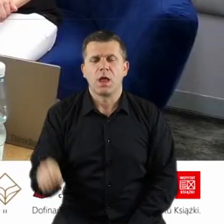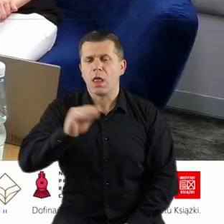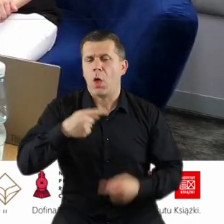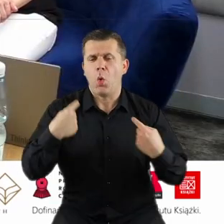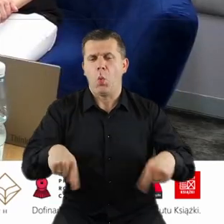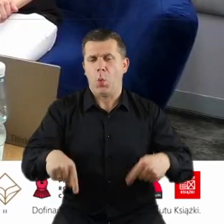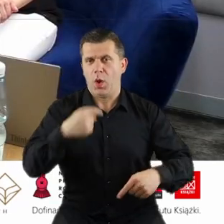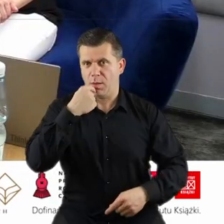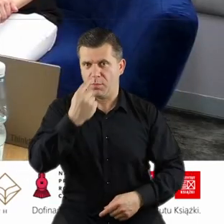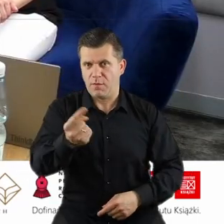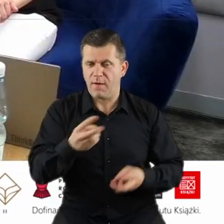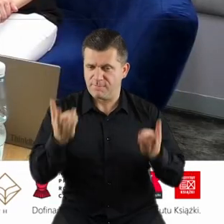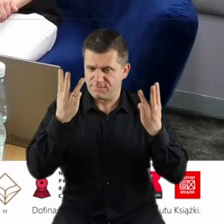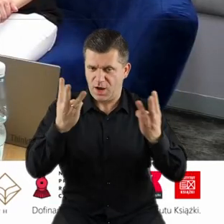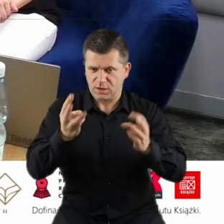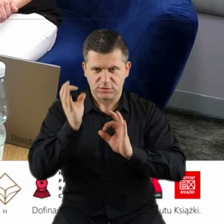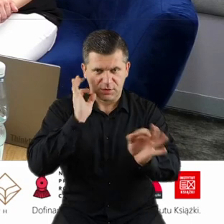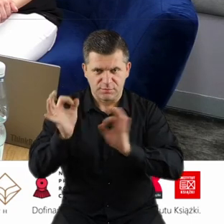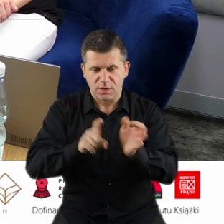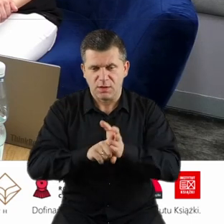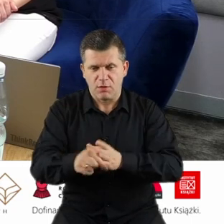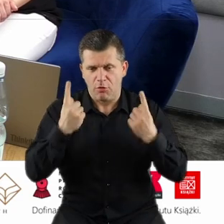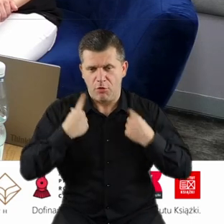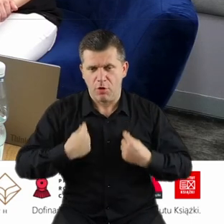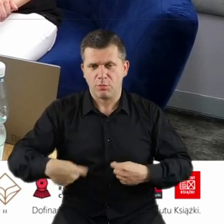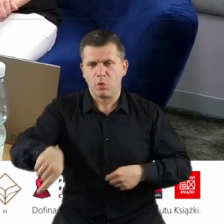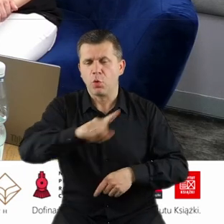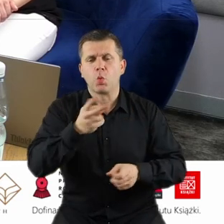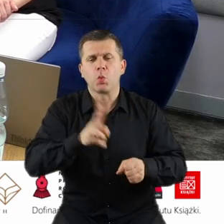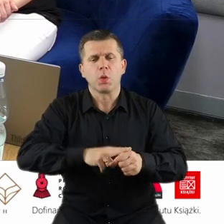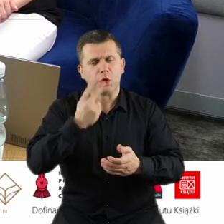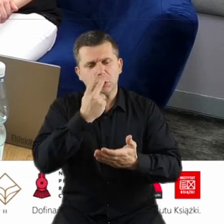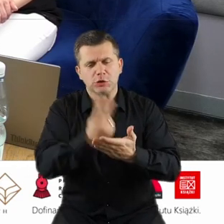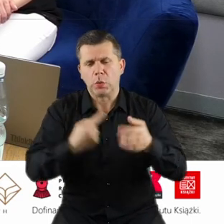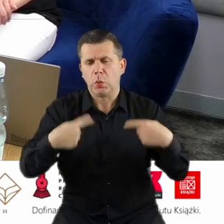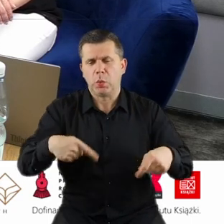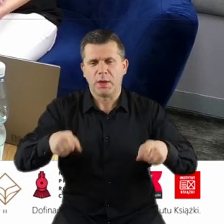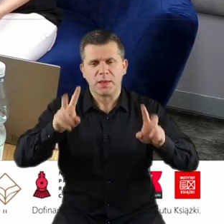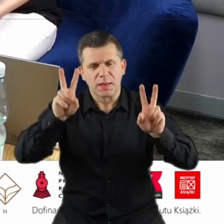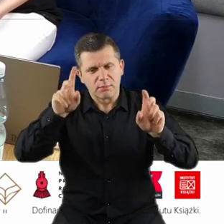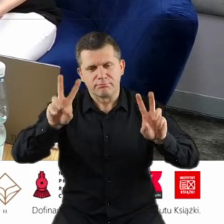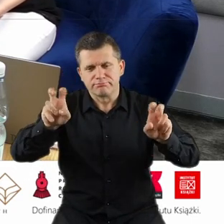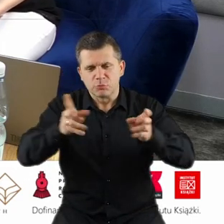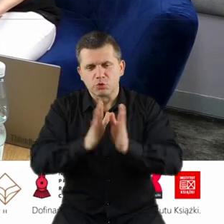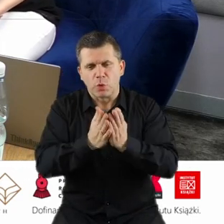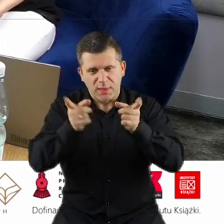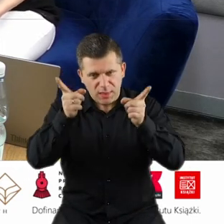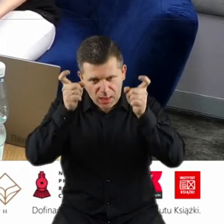bo ja jeszcze tego nie powiedziałem, to jest ważna informacja dla tych państwa, którzy nie czytali Diabła, no jakby